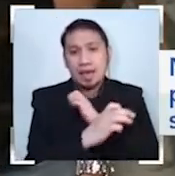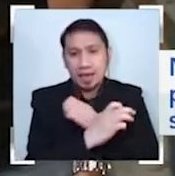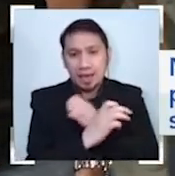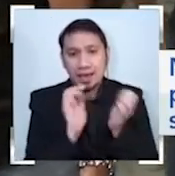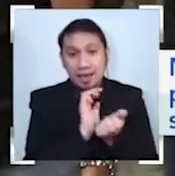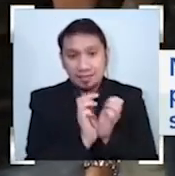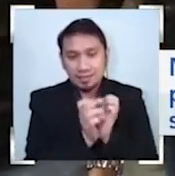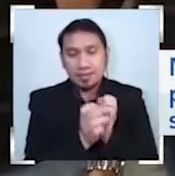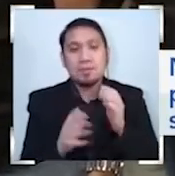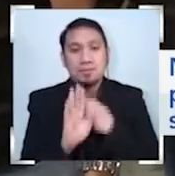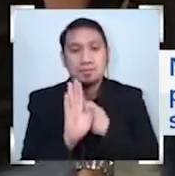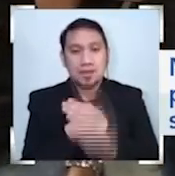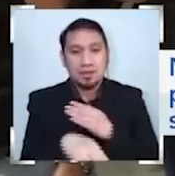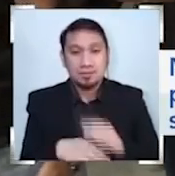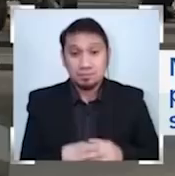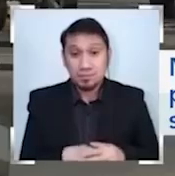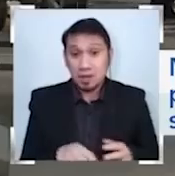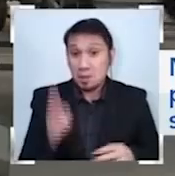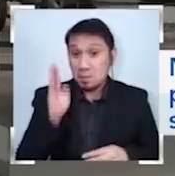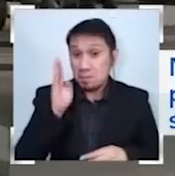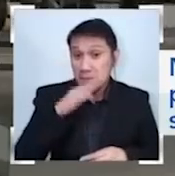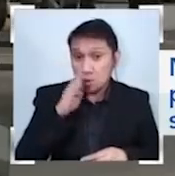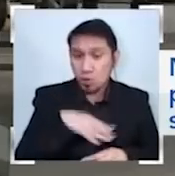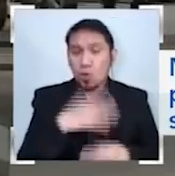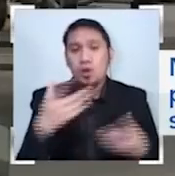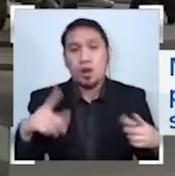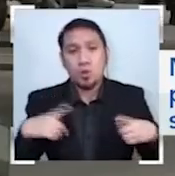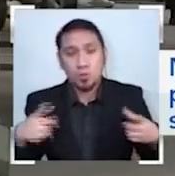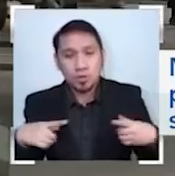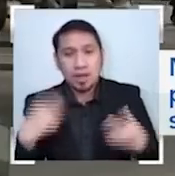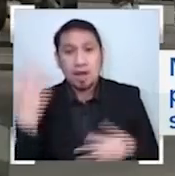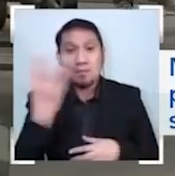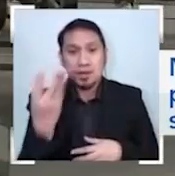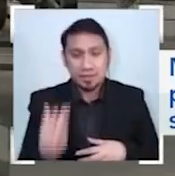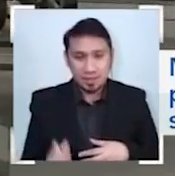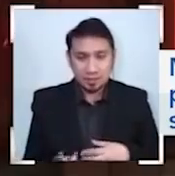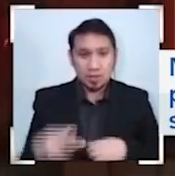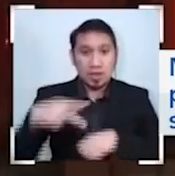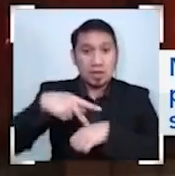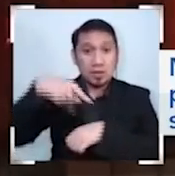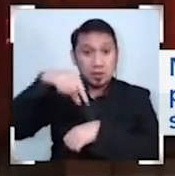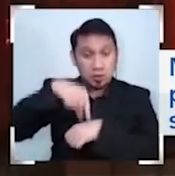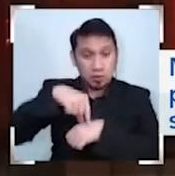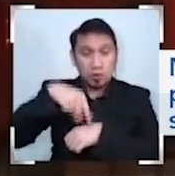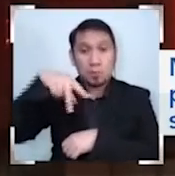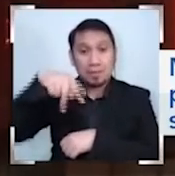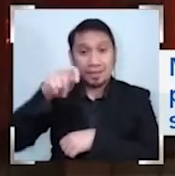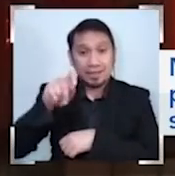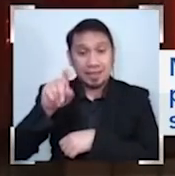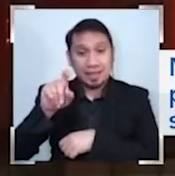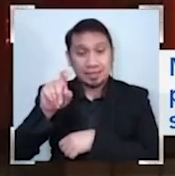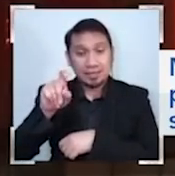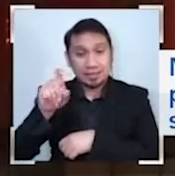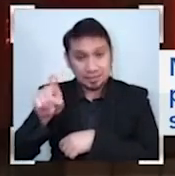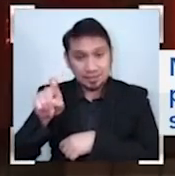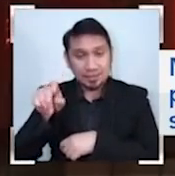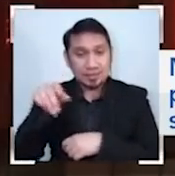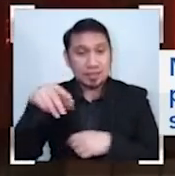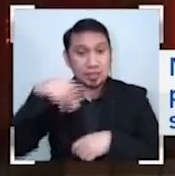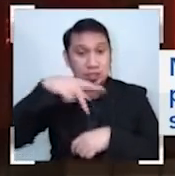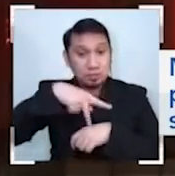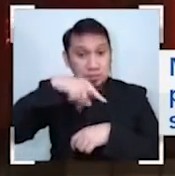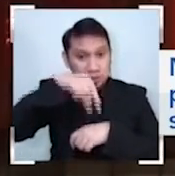Kung biyaheng Bicol, Batangas o Laguna ka, sa Parañaque Integrated Terminal Exchange o PITX sa Parañaque ang sakayan